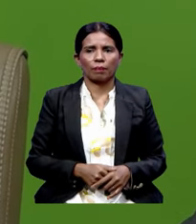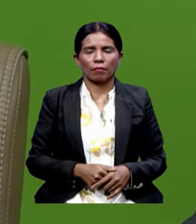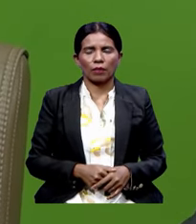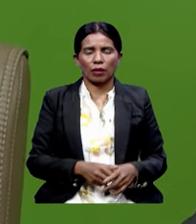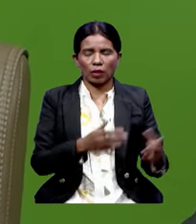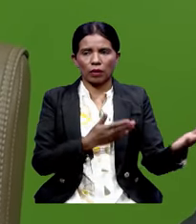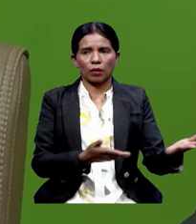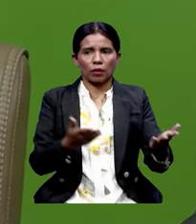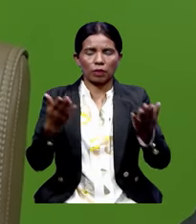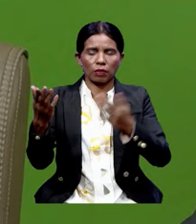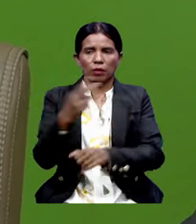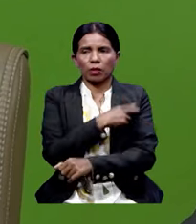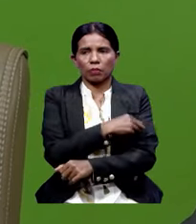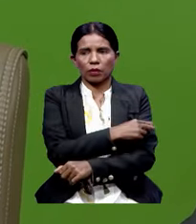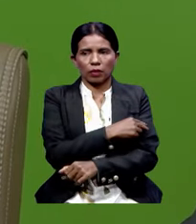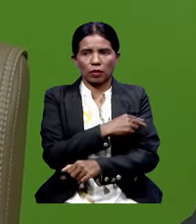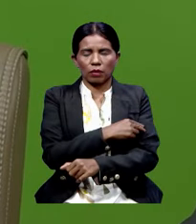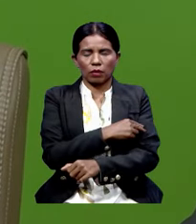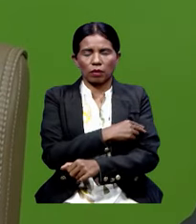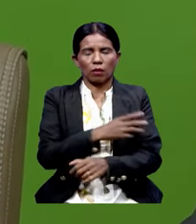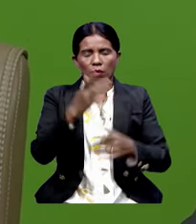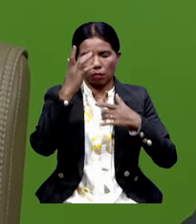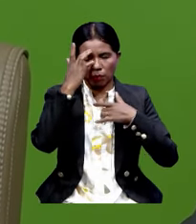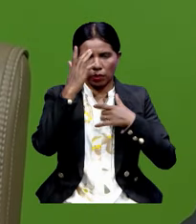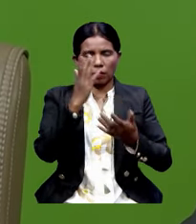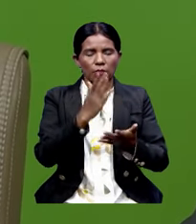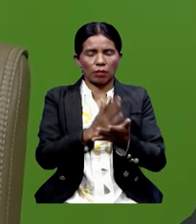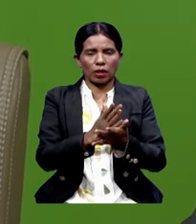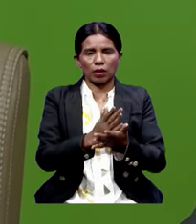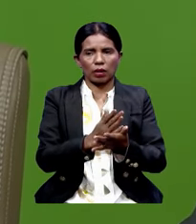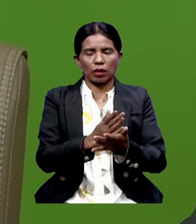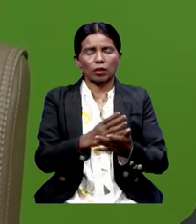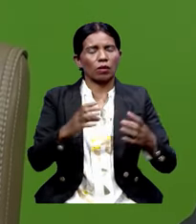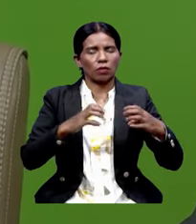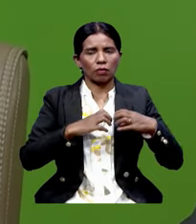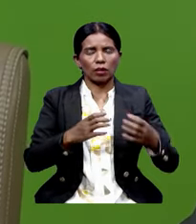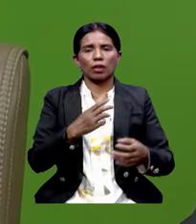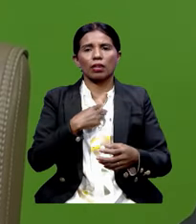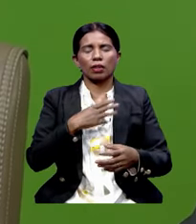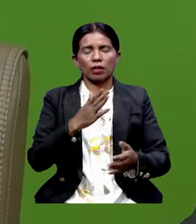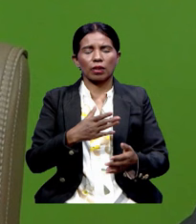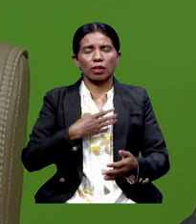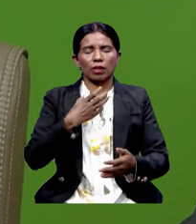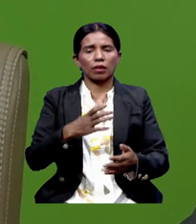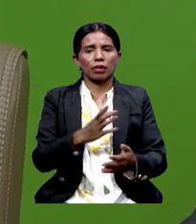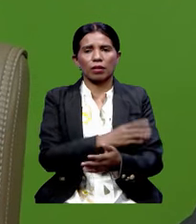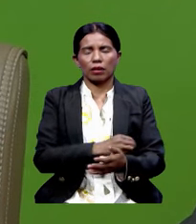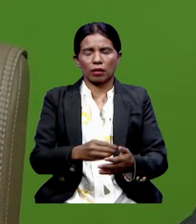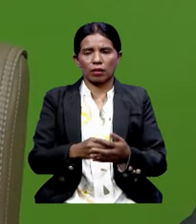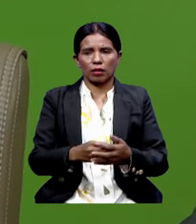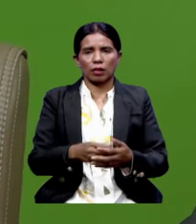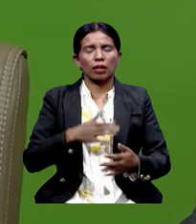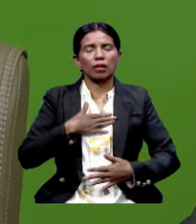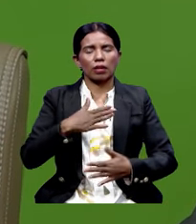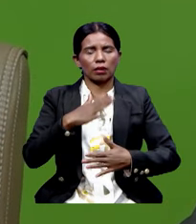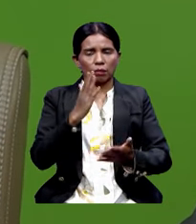lorime hospital rokonisaun parazen cardiorrespiratório. Atu clarifica de cada paciente sira neve ma